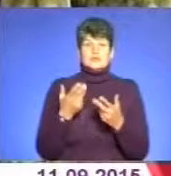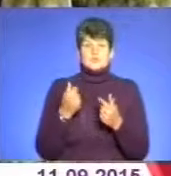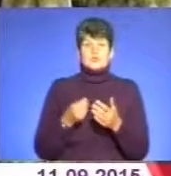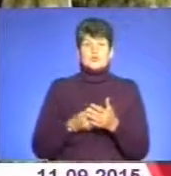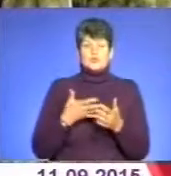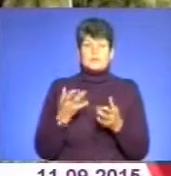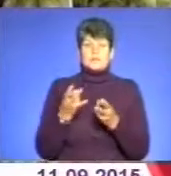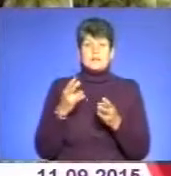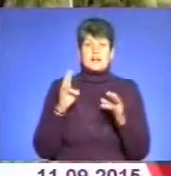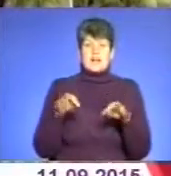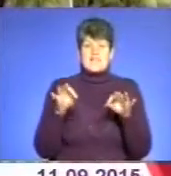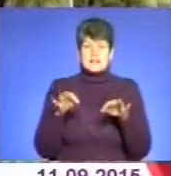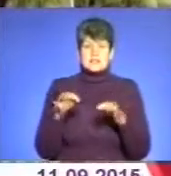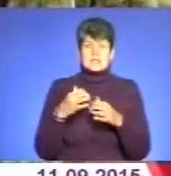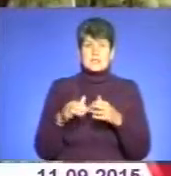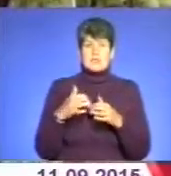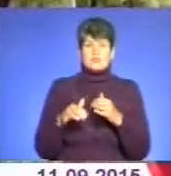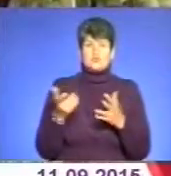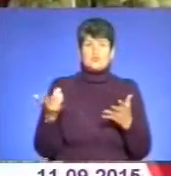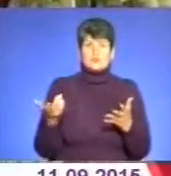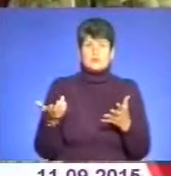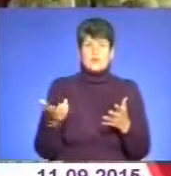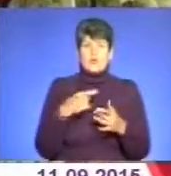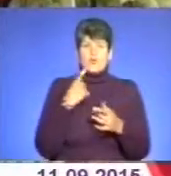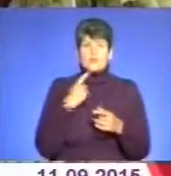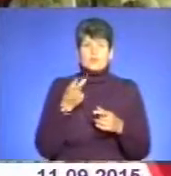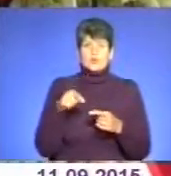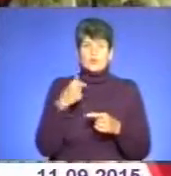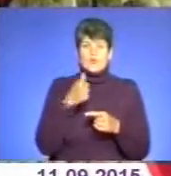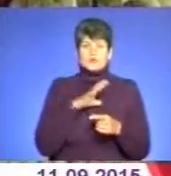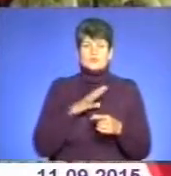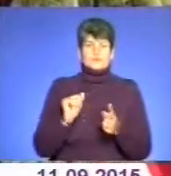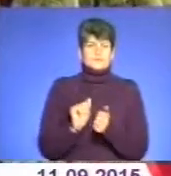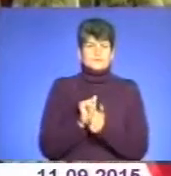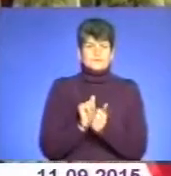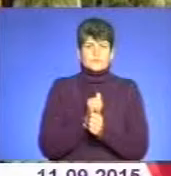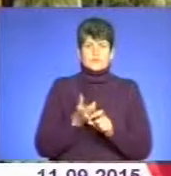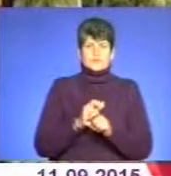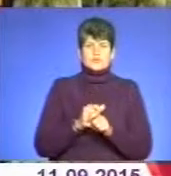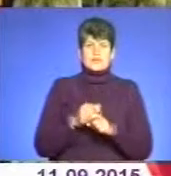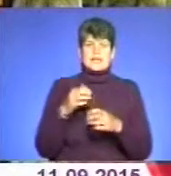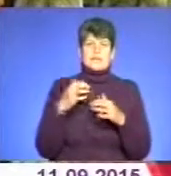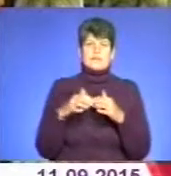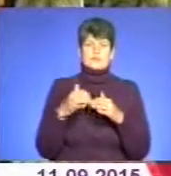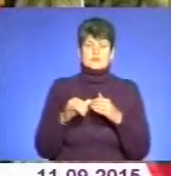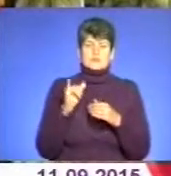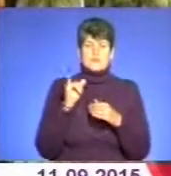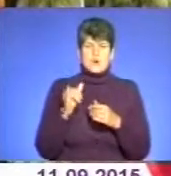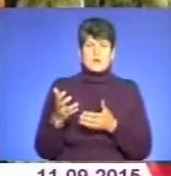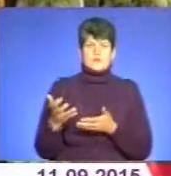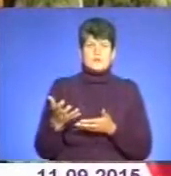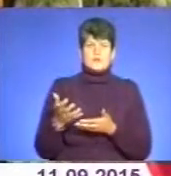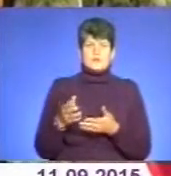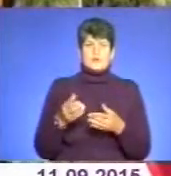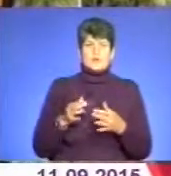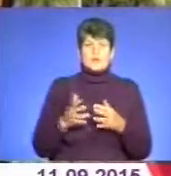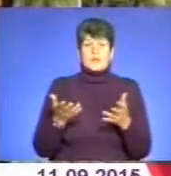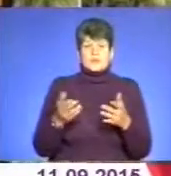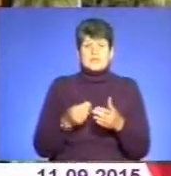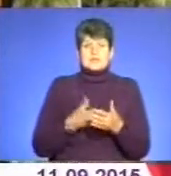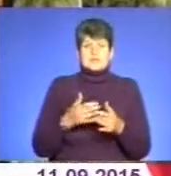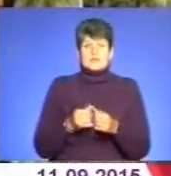квасити капусту, і то люди. Ну, кажуть, що того року дуже засуха була, що капуста так погано родила, урожай поганий цей, і такі ціни. А